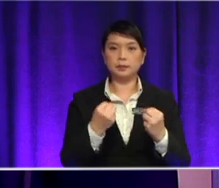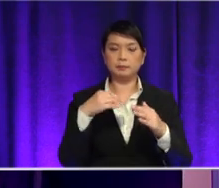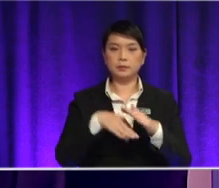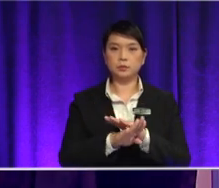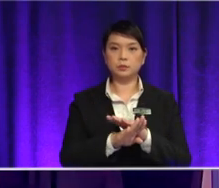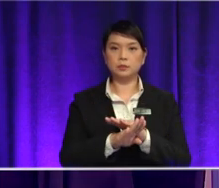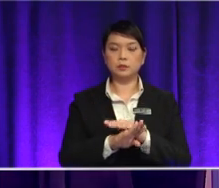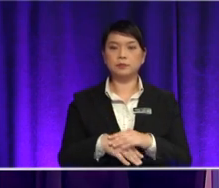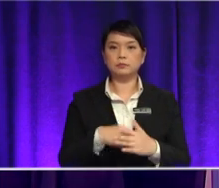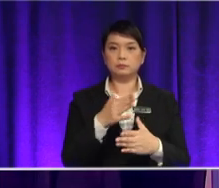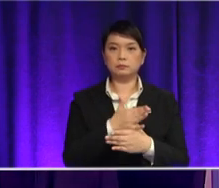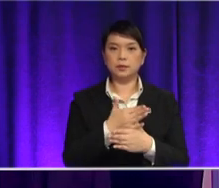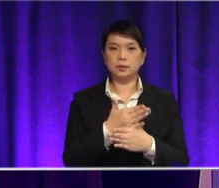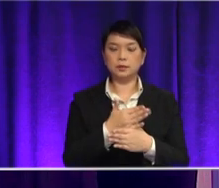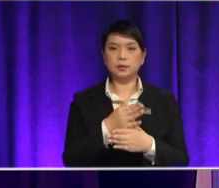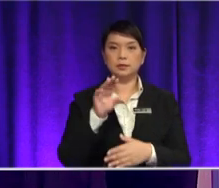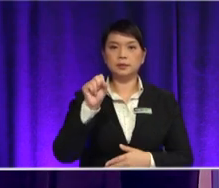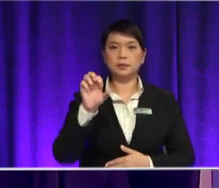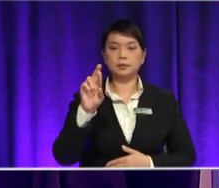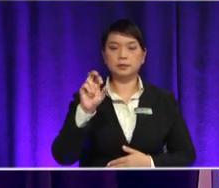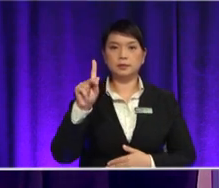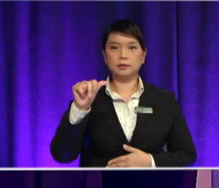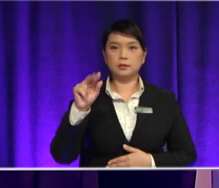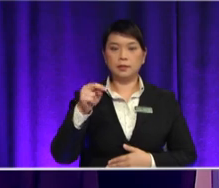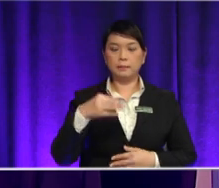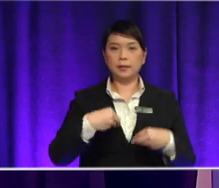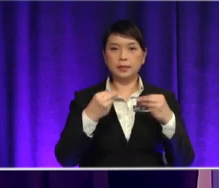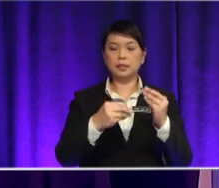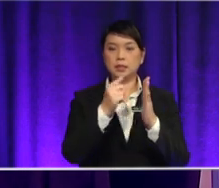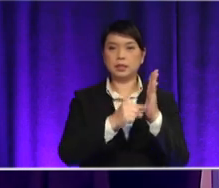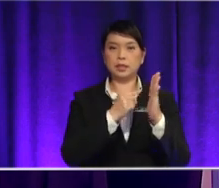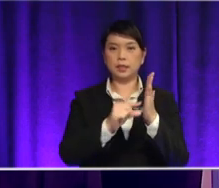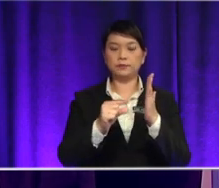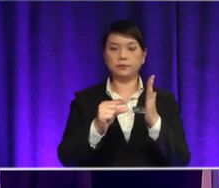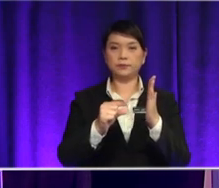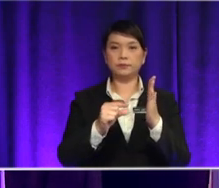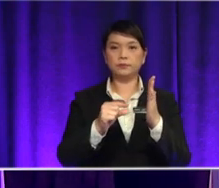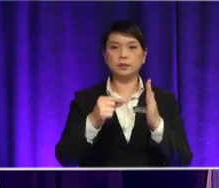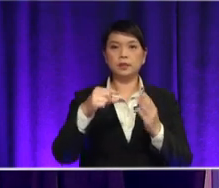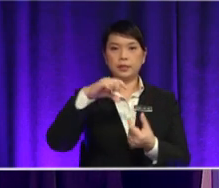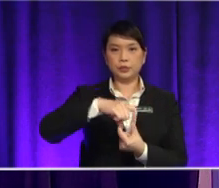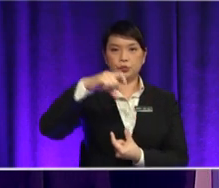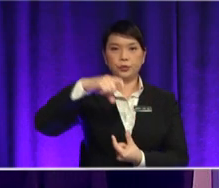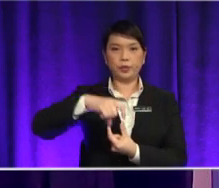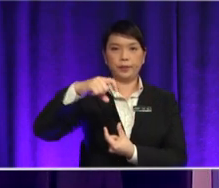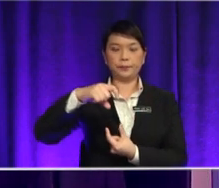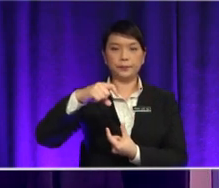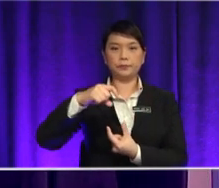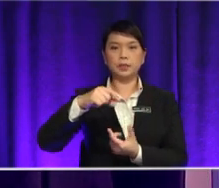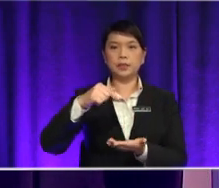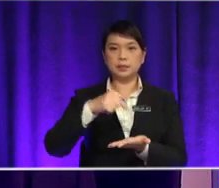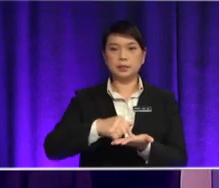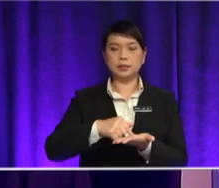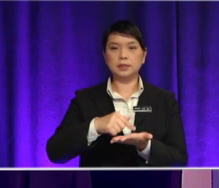pula bahagian serakan bagi graf histogram dan poligon kekerapan. Di sini, murid kena